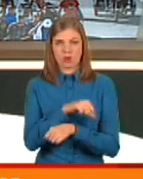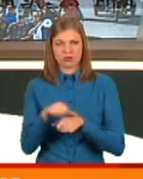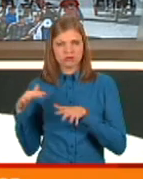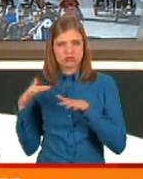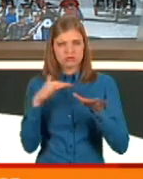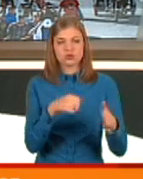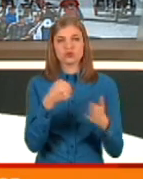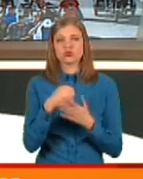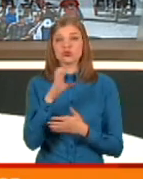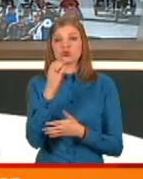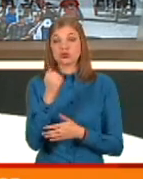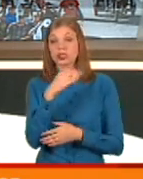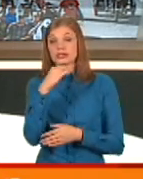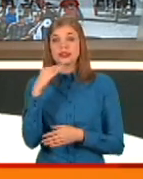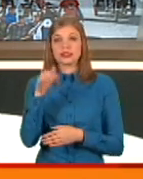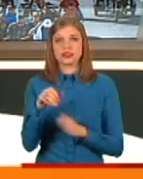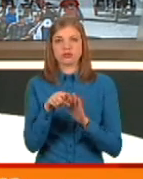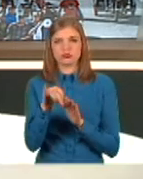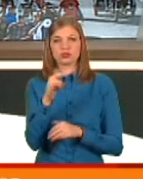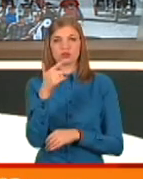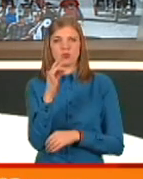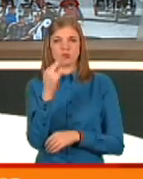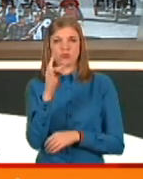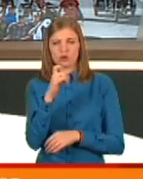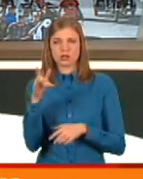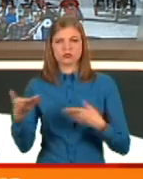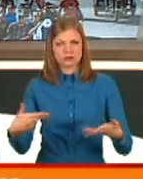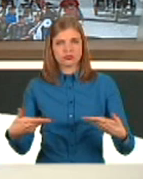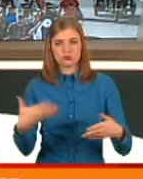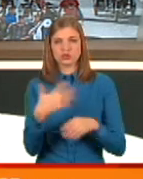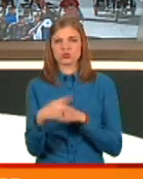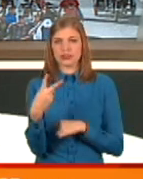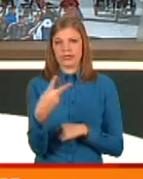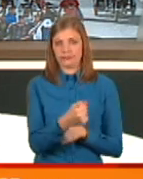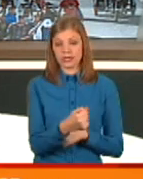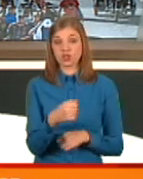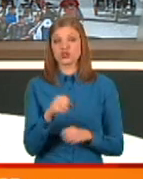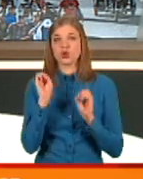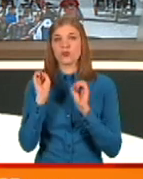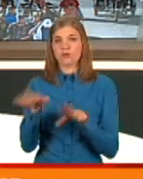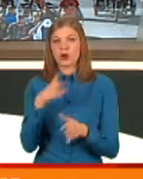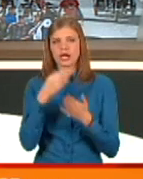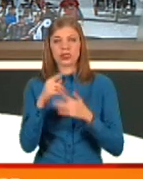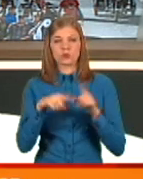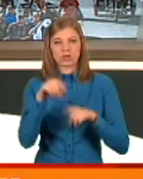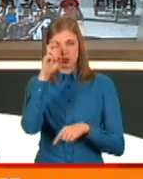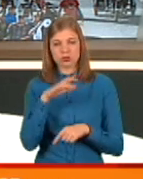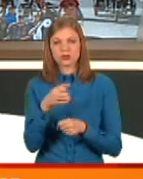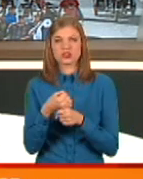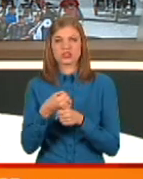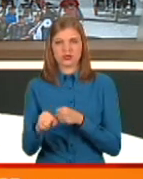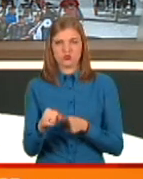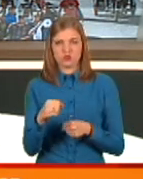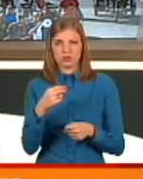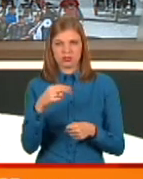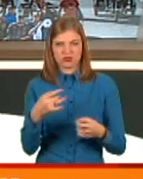До США прямують тисячі втікачів із Гондурасу. Вони йдуть пішки вже другий тиждень. Покинути рідну країну людей змусили